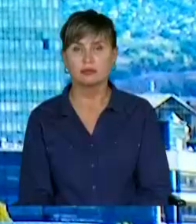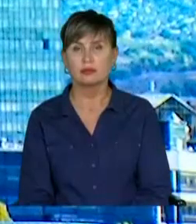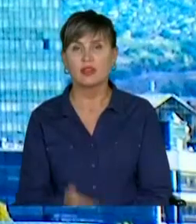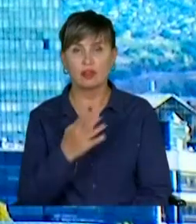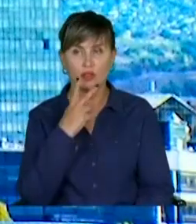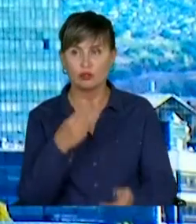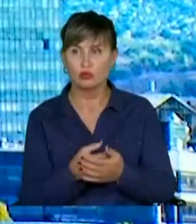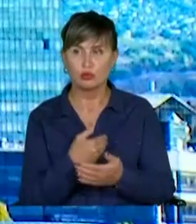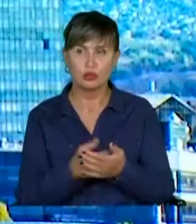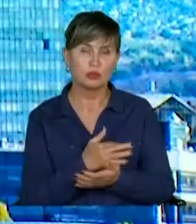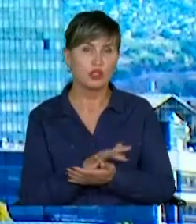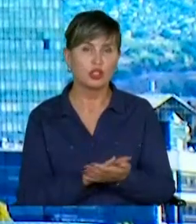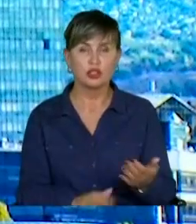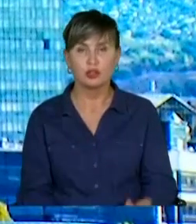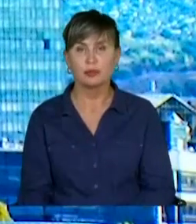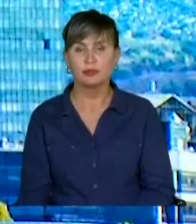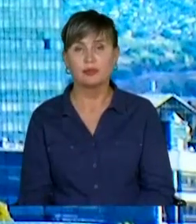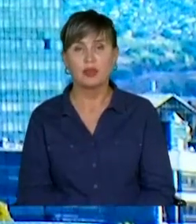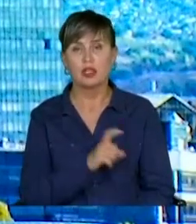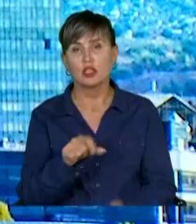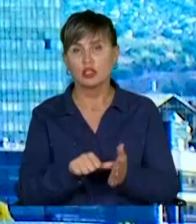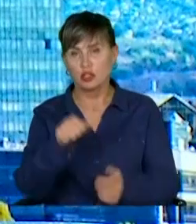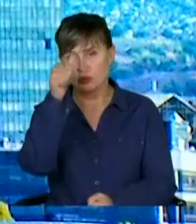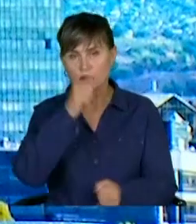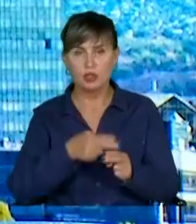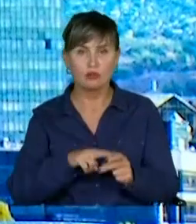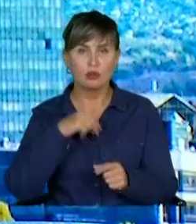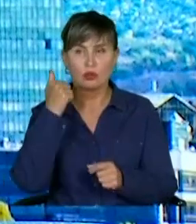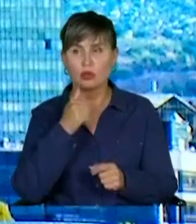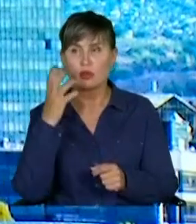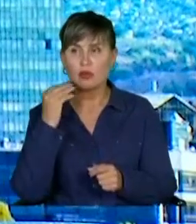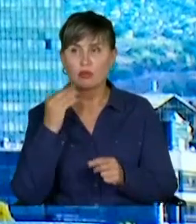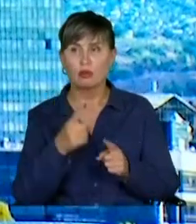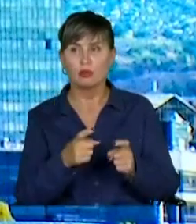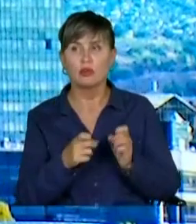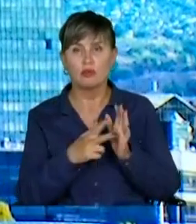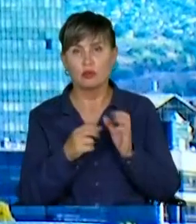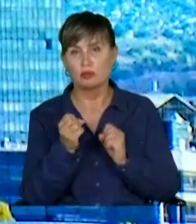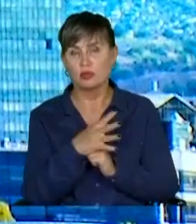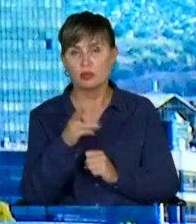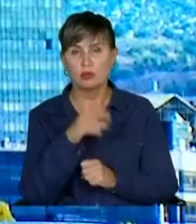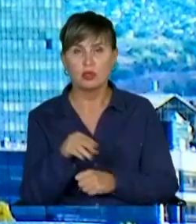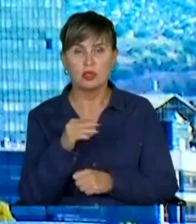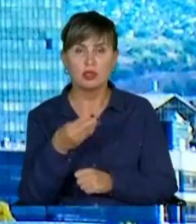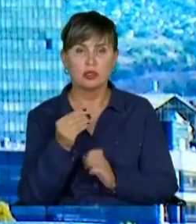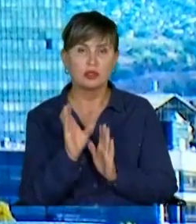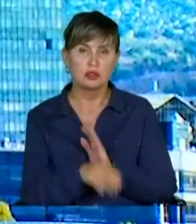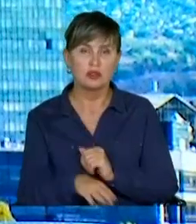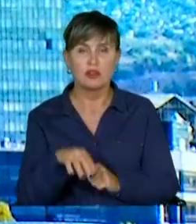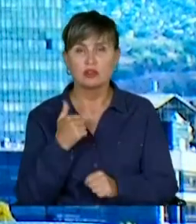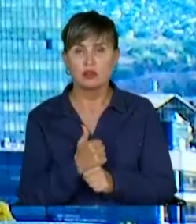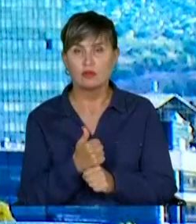Вы смотрите новости, мы продолжаем. За 6 месяцев этого года в Алматы привлечено 715 миллиардов тенге инвестиций в основной